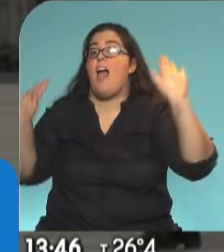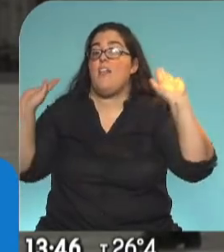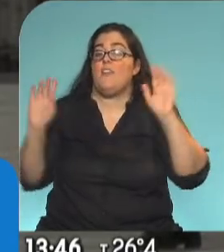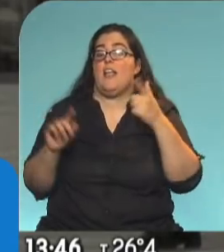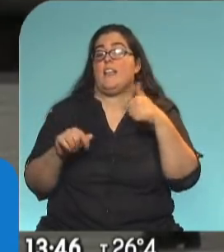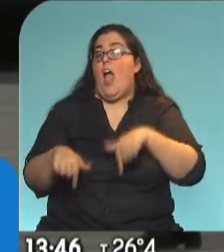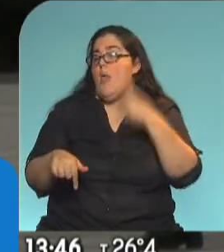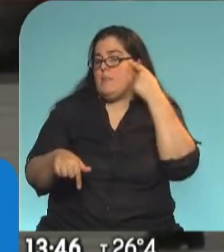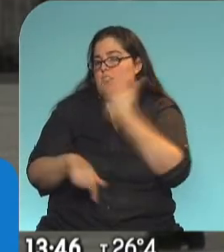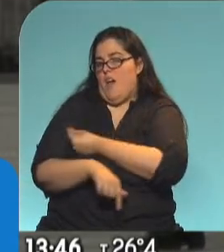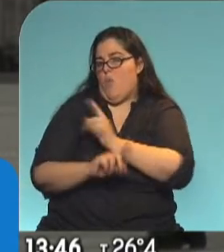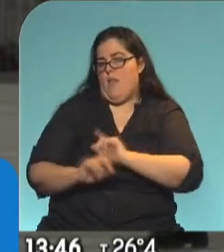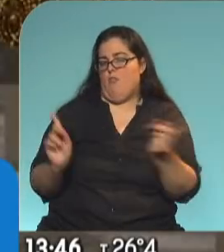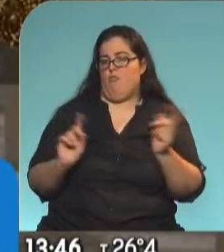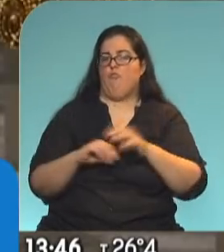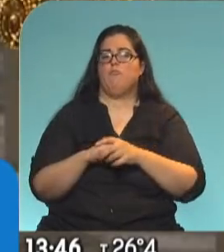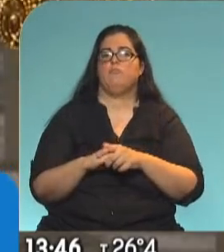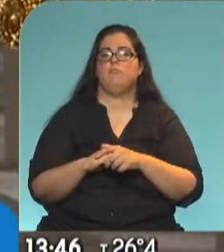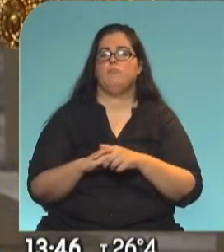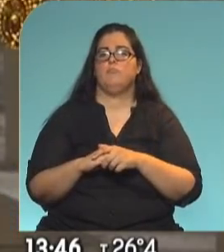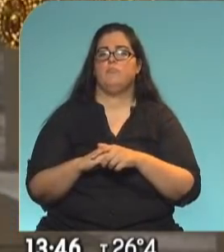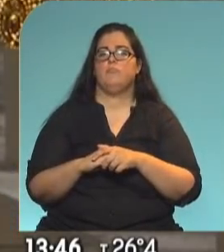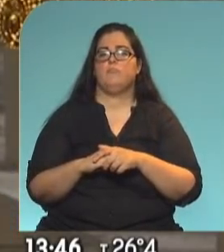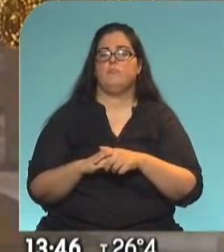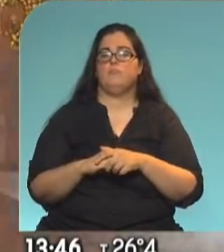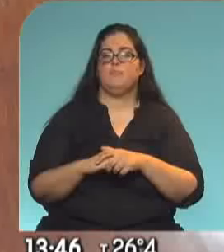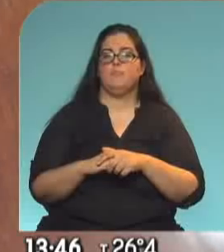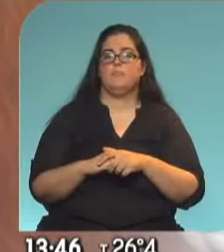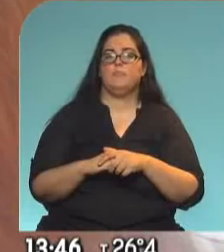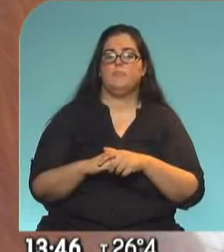покажет, поэтому пока вот такая позиция.